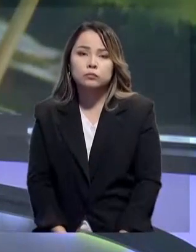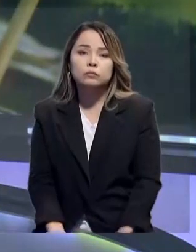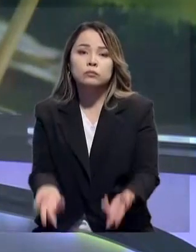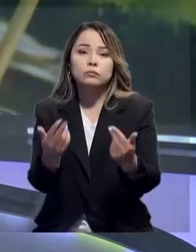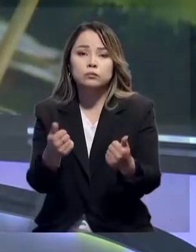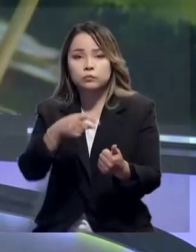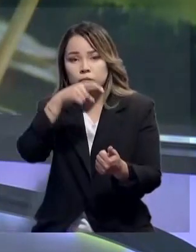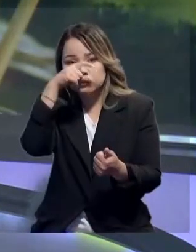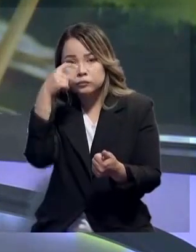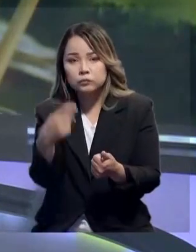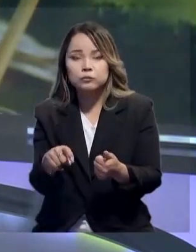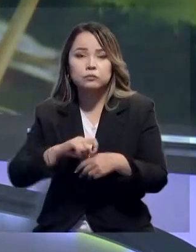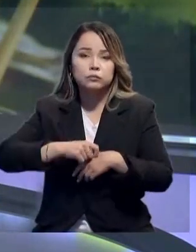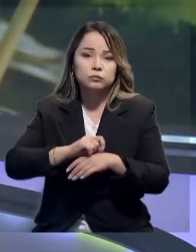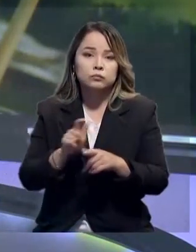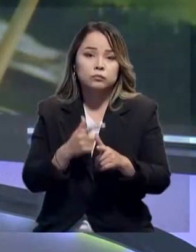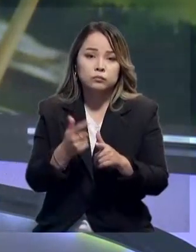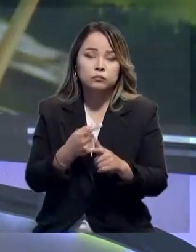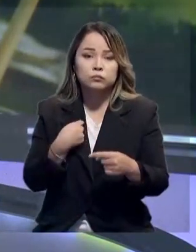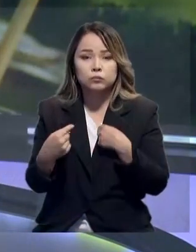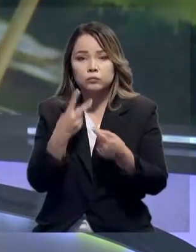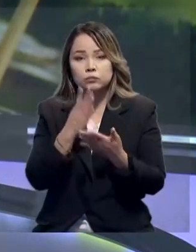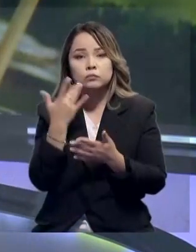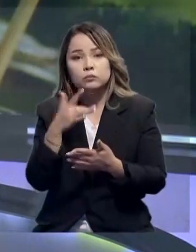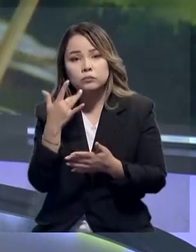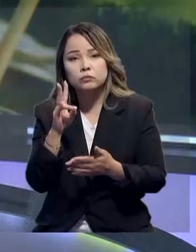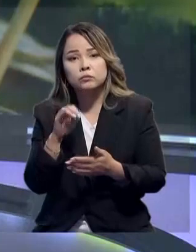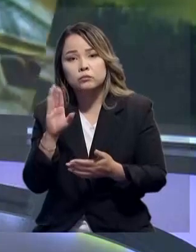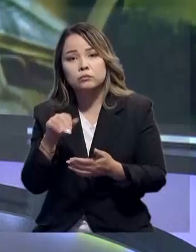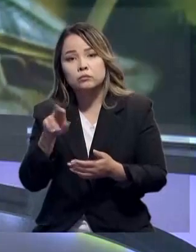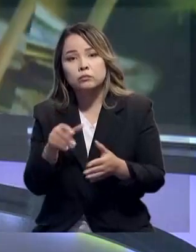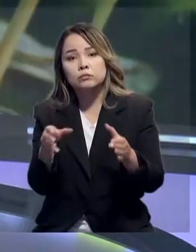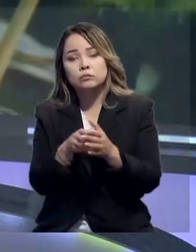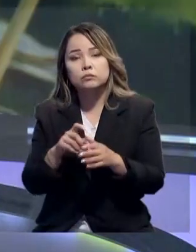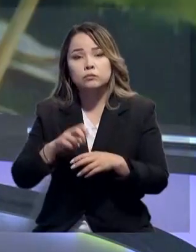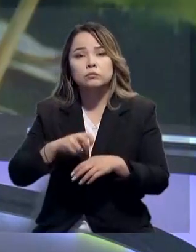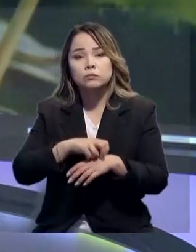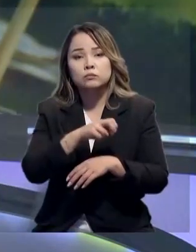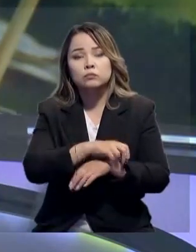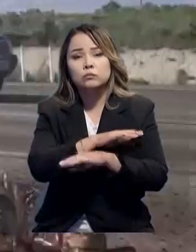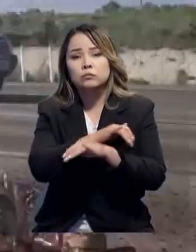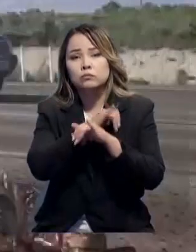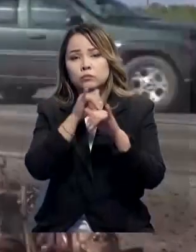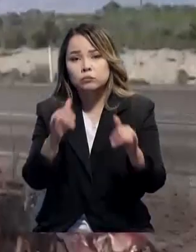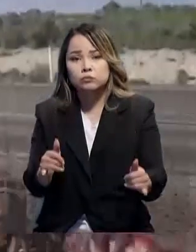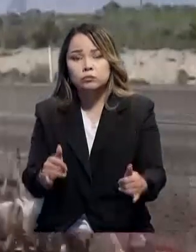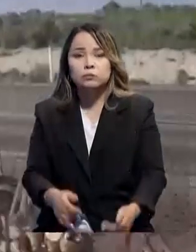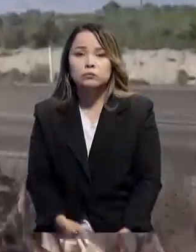Иә, күннің ысуы жәндік атаулыға жан бітіреді. АқШ-тың Невада штатында қара шиыртке қаптаған.